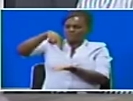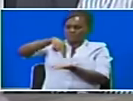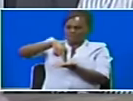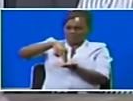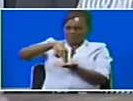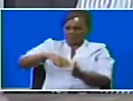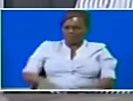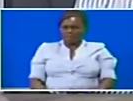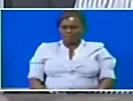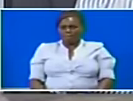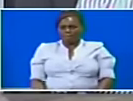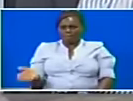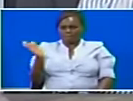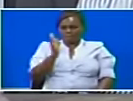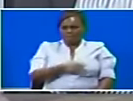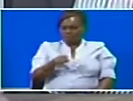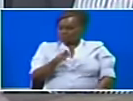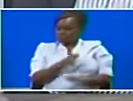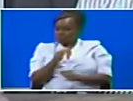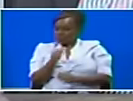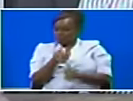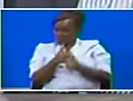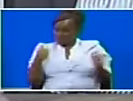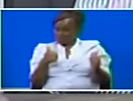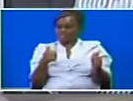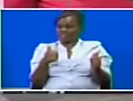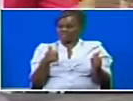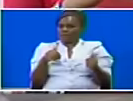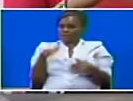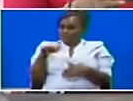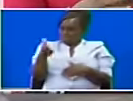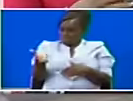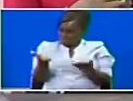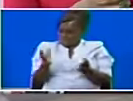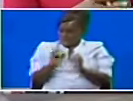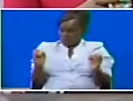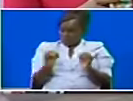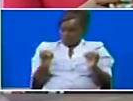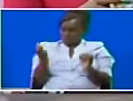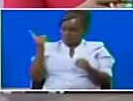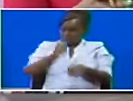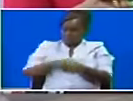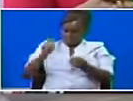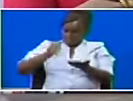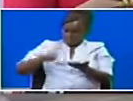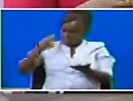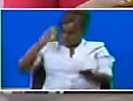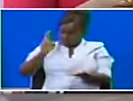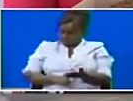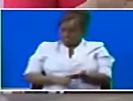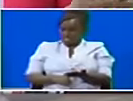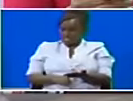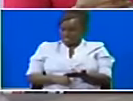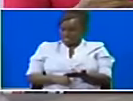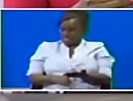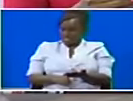Naam, nikurudishe tu bado, naona unalikwepa hilo swali. Nyinyi kama wale ambao hawamkuwepo makubaliano hayo yakitiwa saini, mnayatambua nyinyi